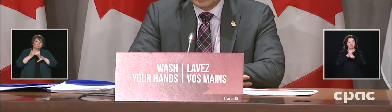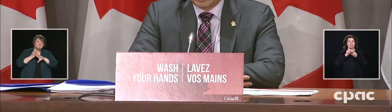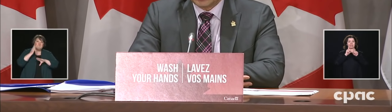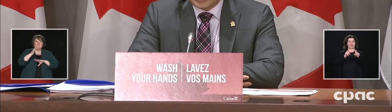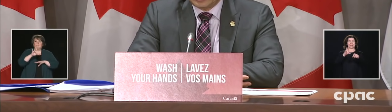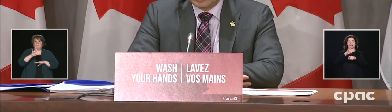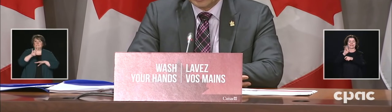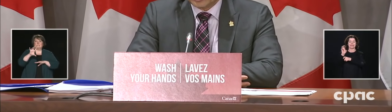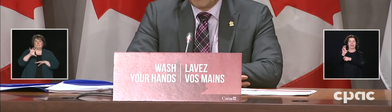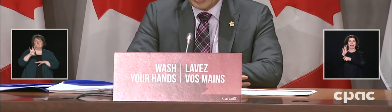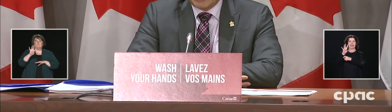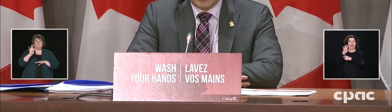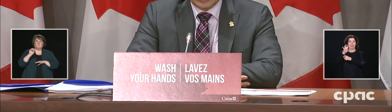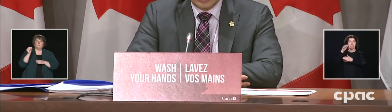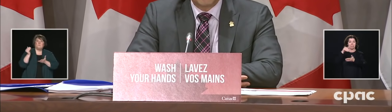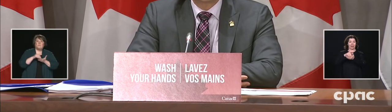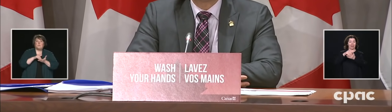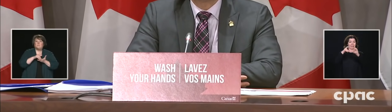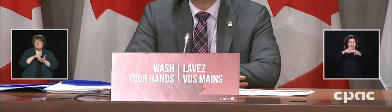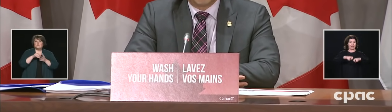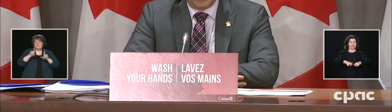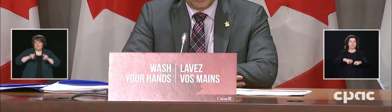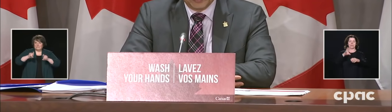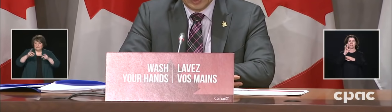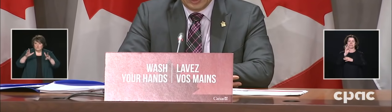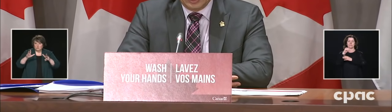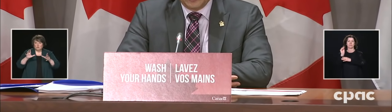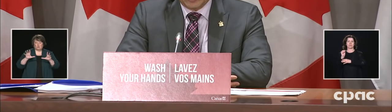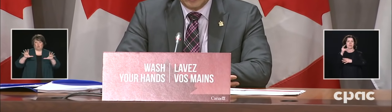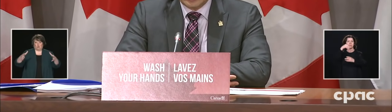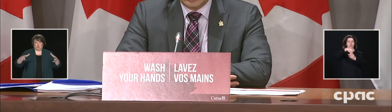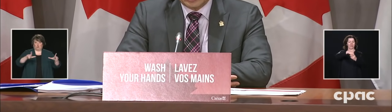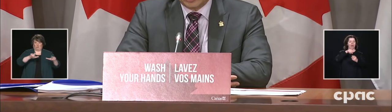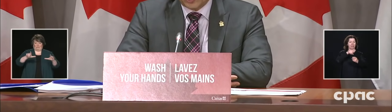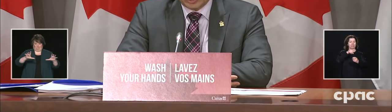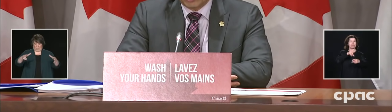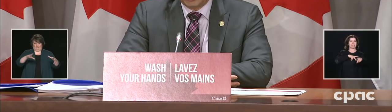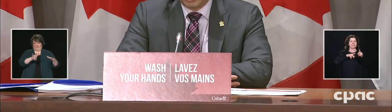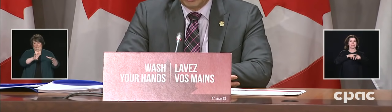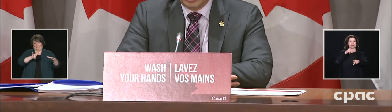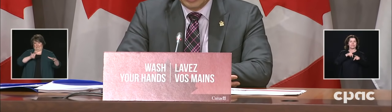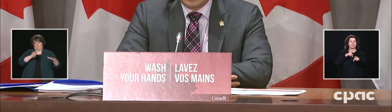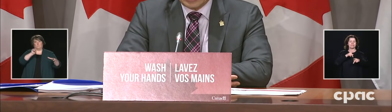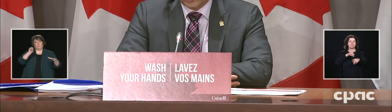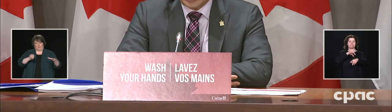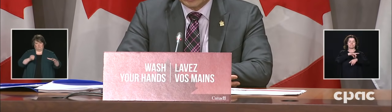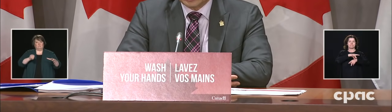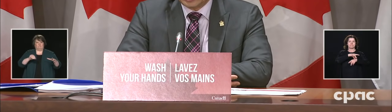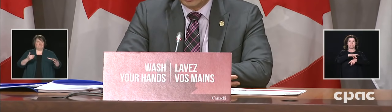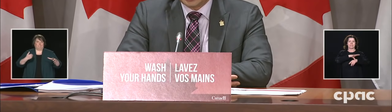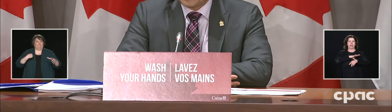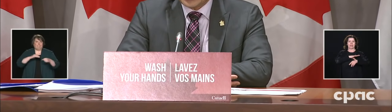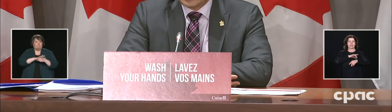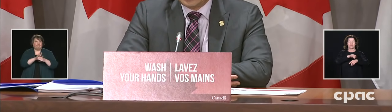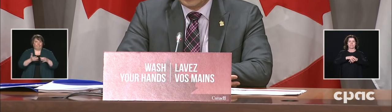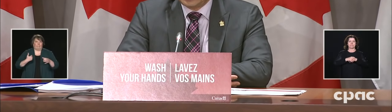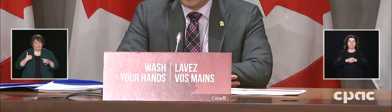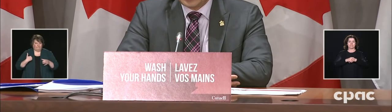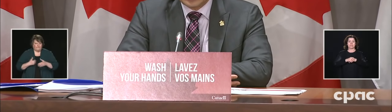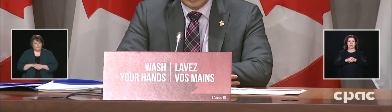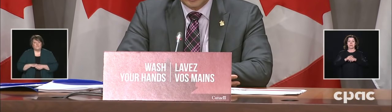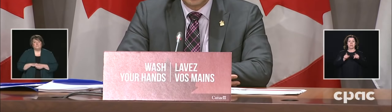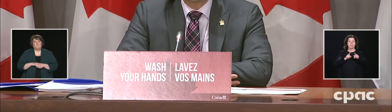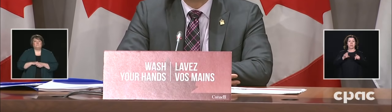7% d'entre elles se sont avérées positives. Les provinces et territoires continuent d'accroître leur capacité